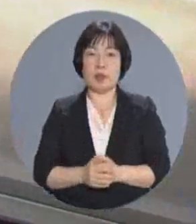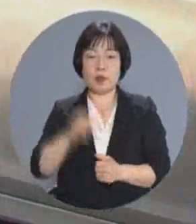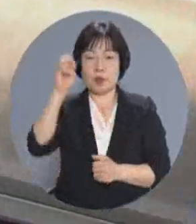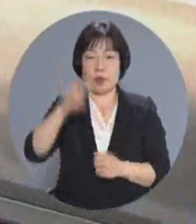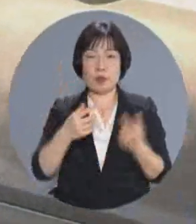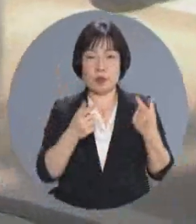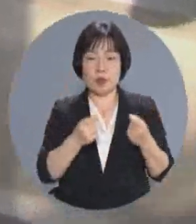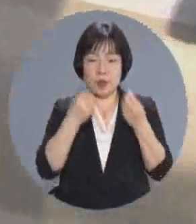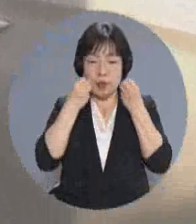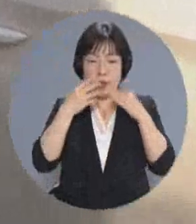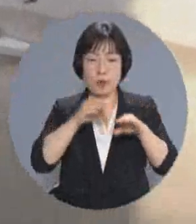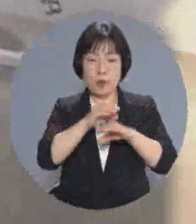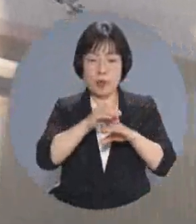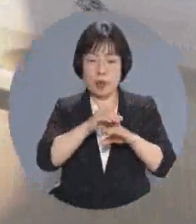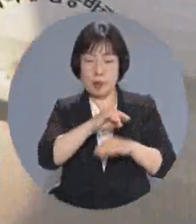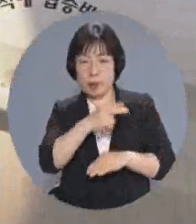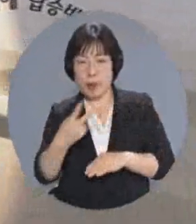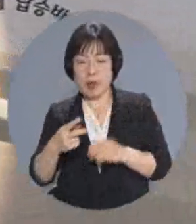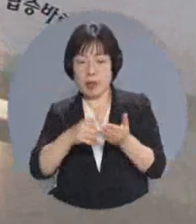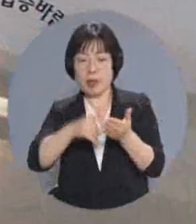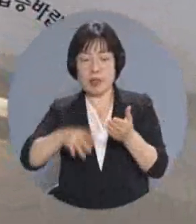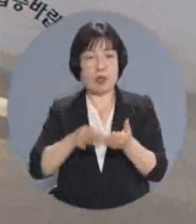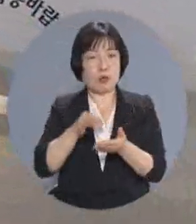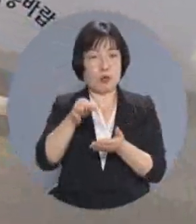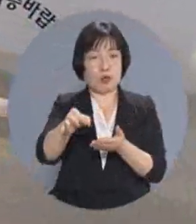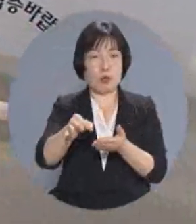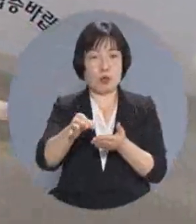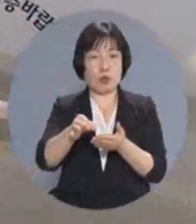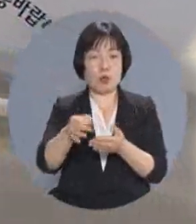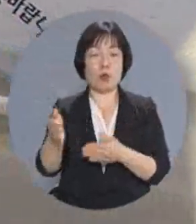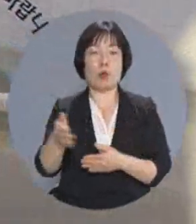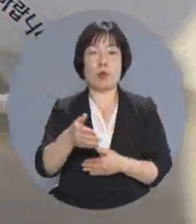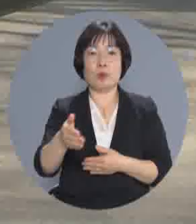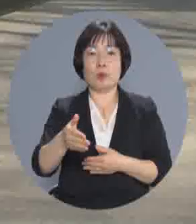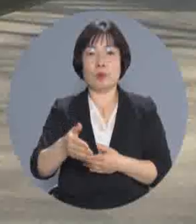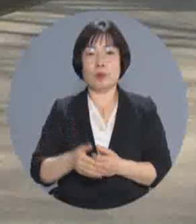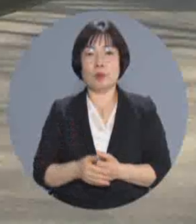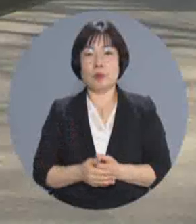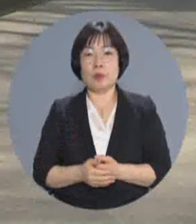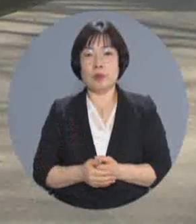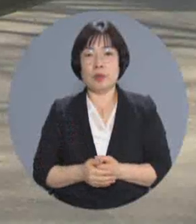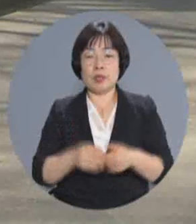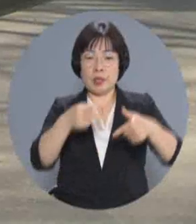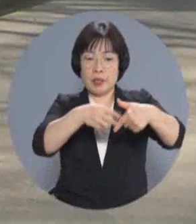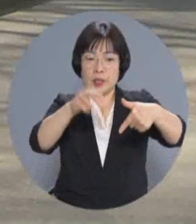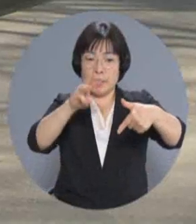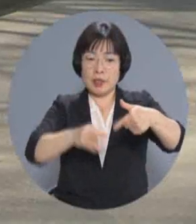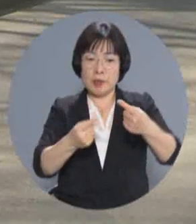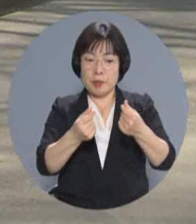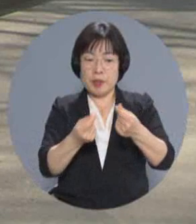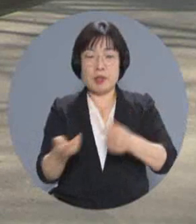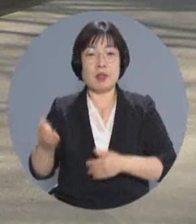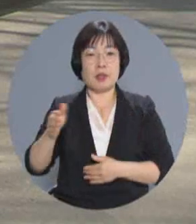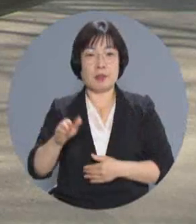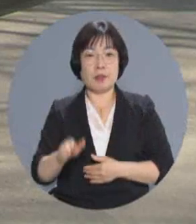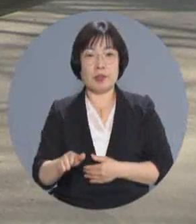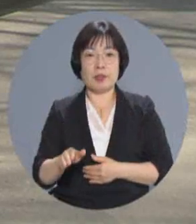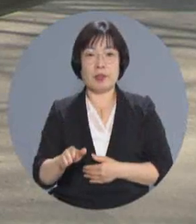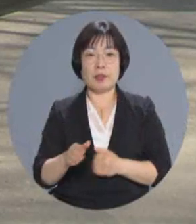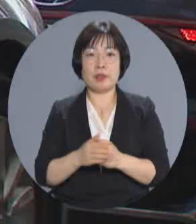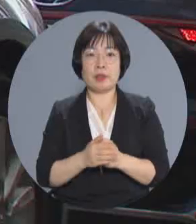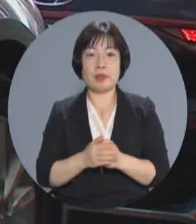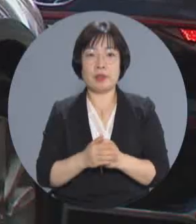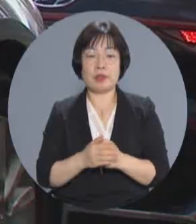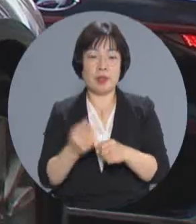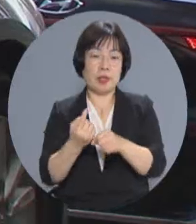광주처럼 신차 택시 구입에 혈세를 쏟아붓는 지자체는 전무합니다. 인천이 유사한 사업을 추진하고 있지만